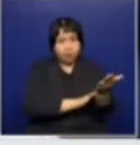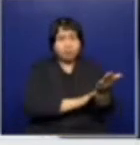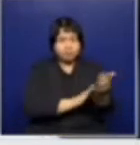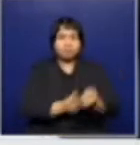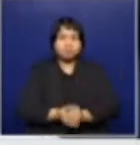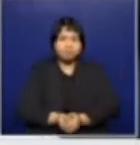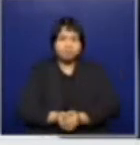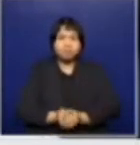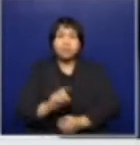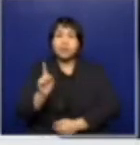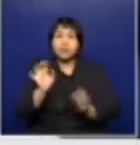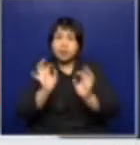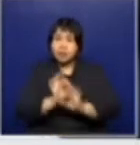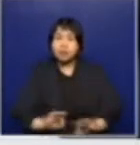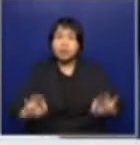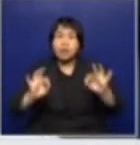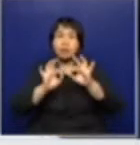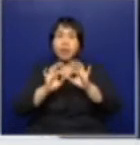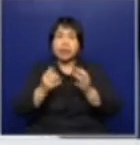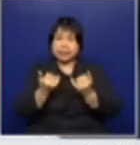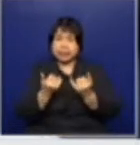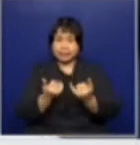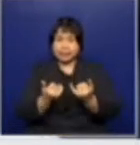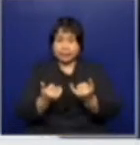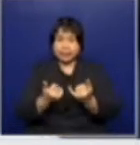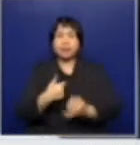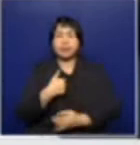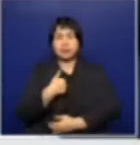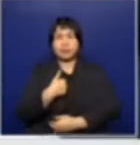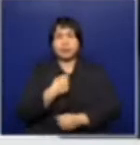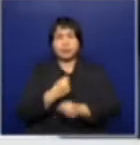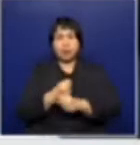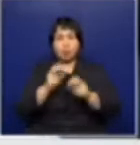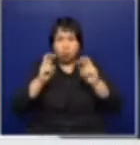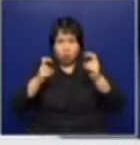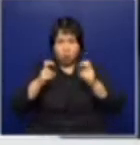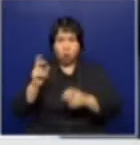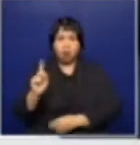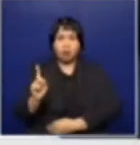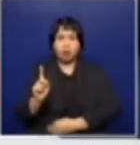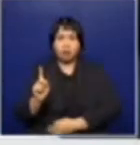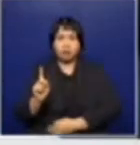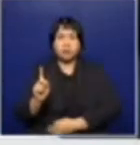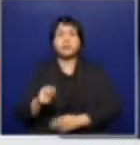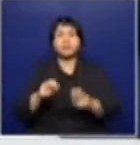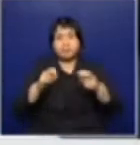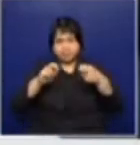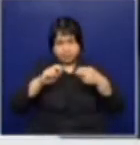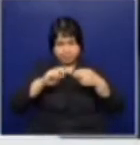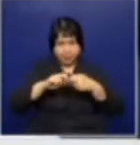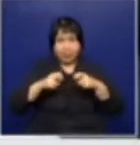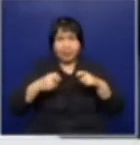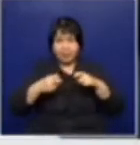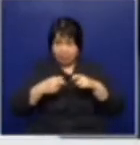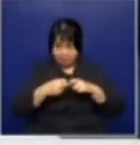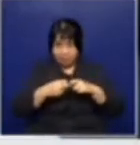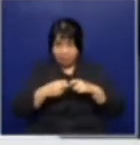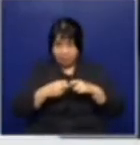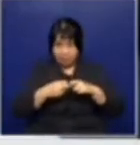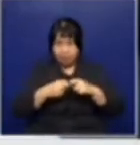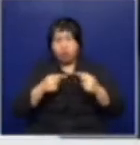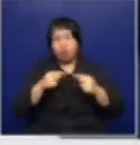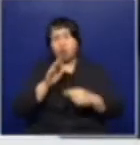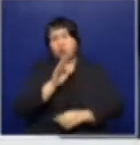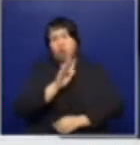ยเฉพาะยัตตินี้เราตั้งประเด็นว่าปัญหาที่เกิดจากวิกฤ